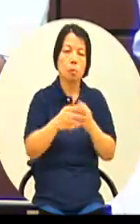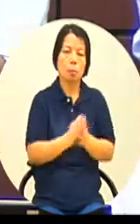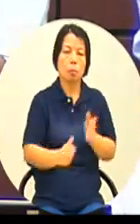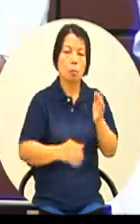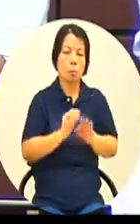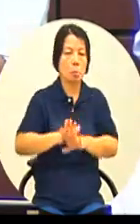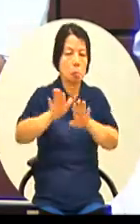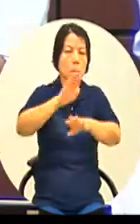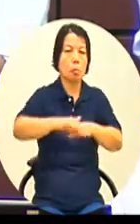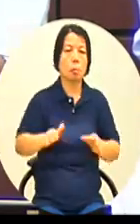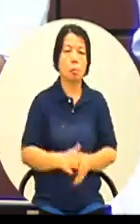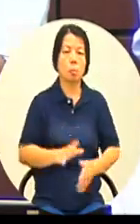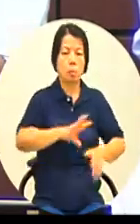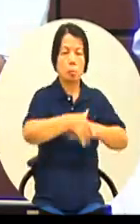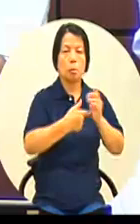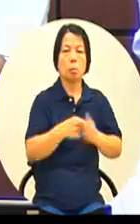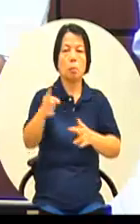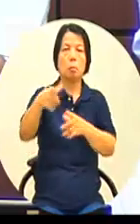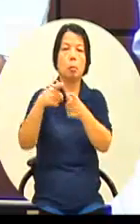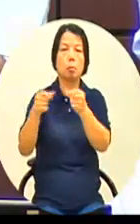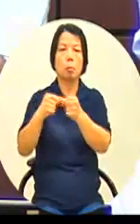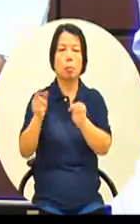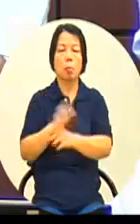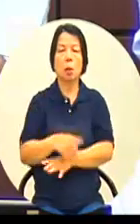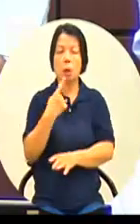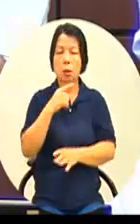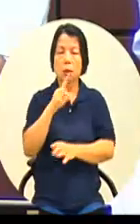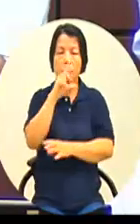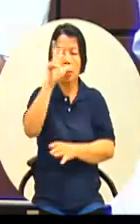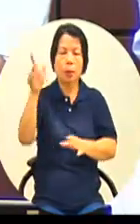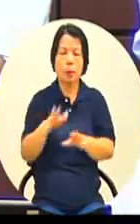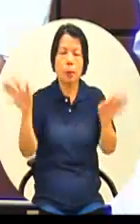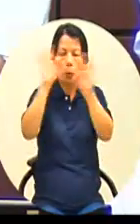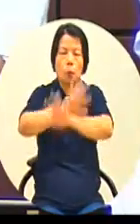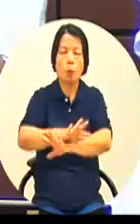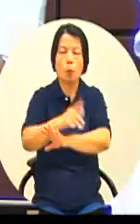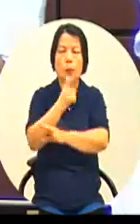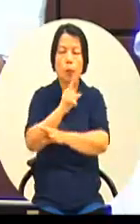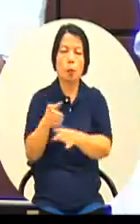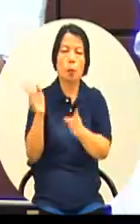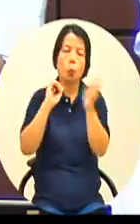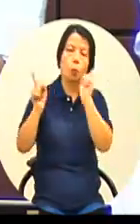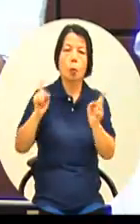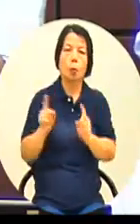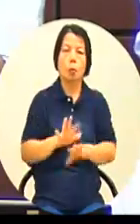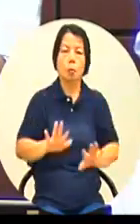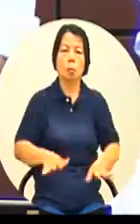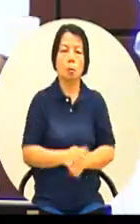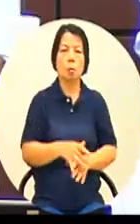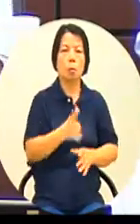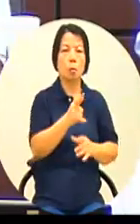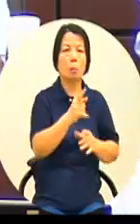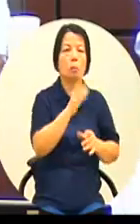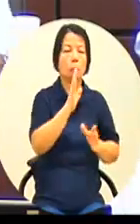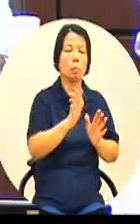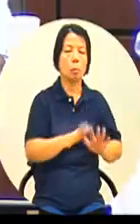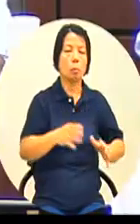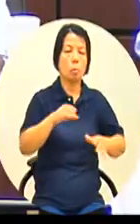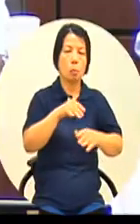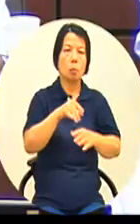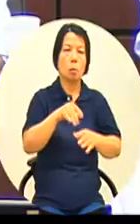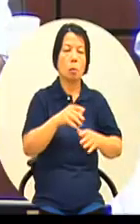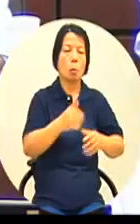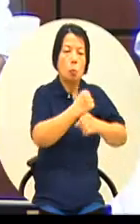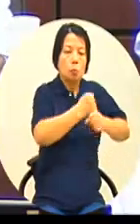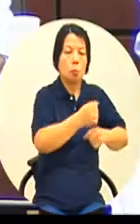长，包括你说在小樽一定是为一起升到沿岸，但是我们的博尔呢，就是说你要去仓库群胜，但是他如果在这个沿